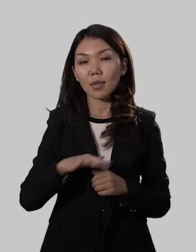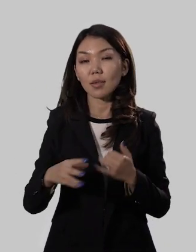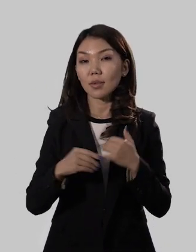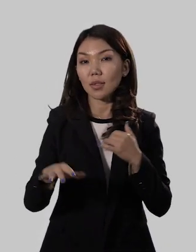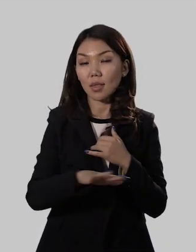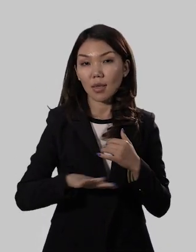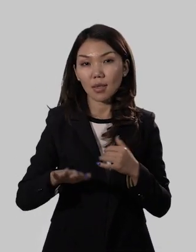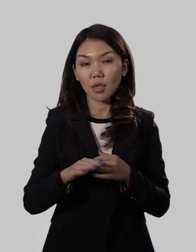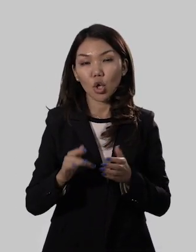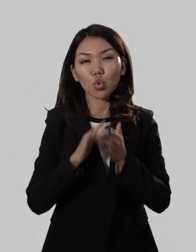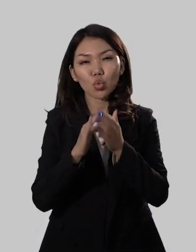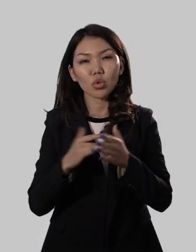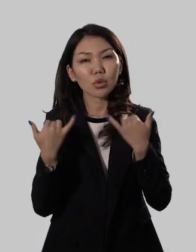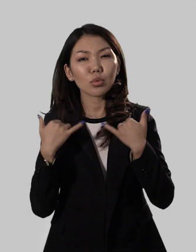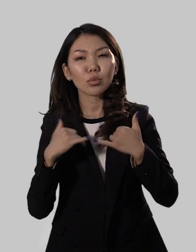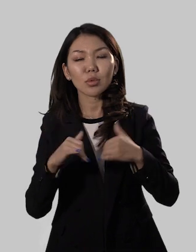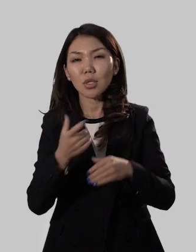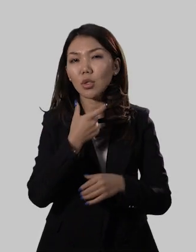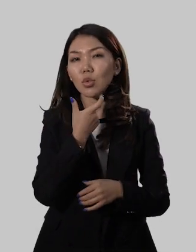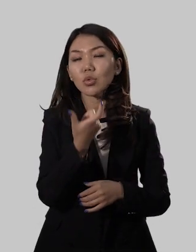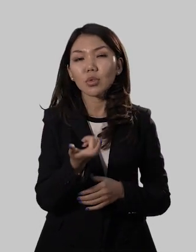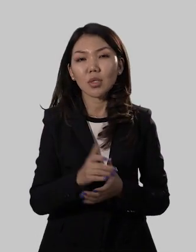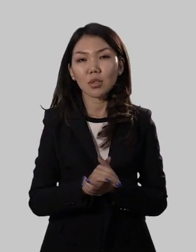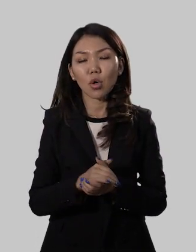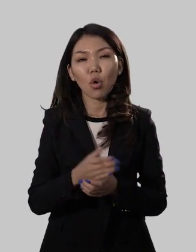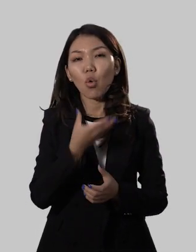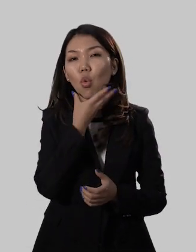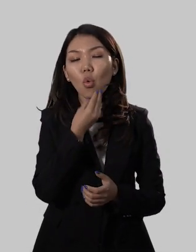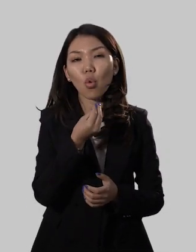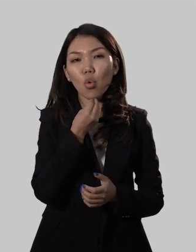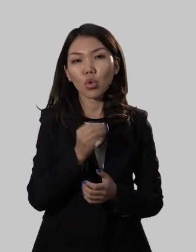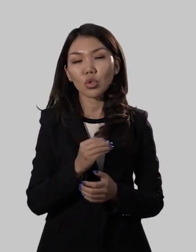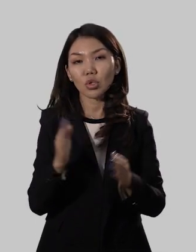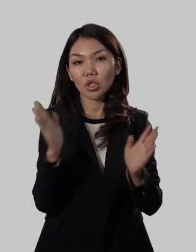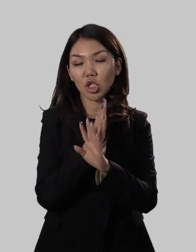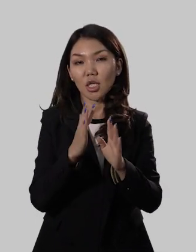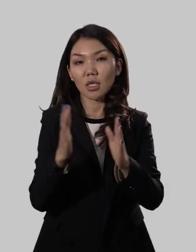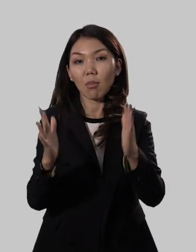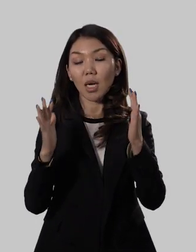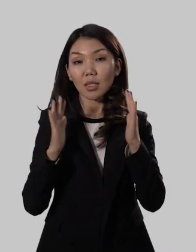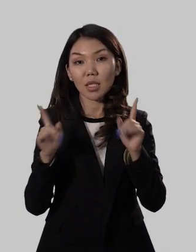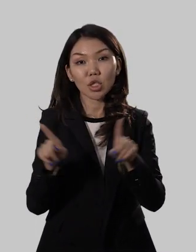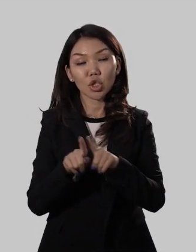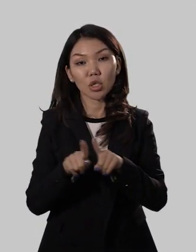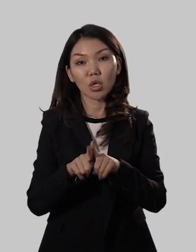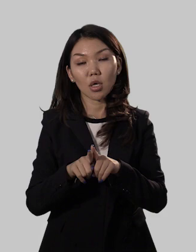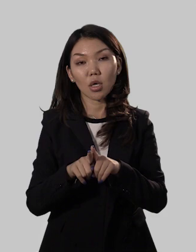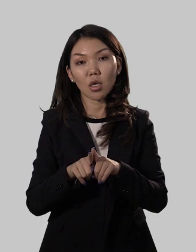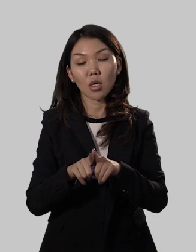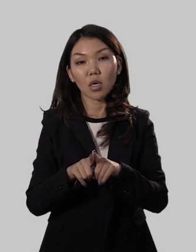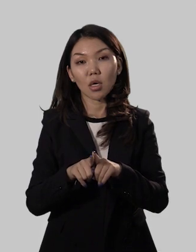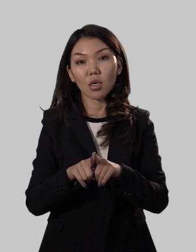Кыргыз жеринде да туристтерди суктандырган кооз жаратылыш парктары жана коруктары